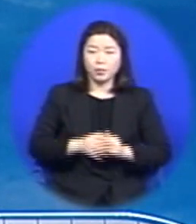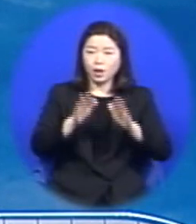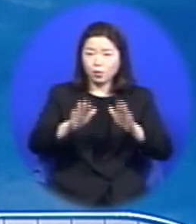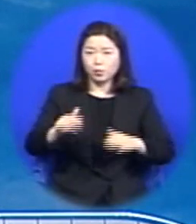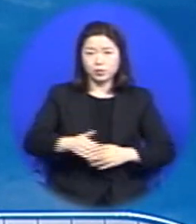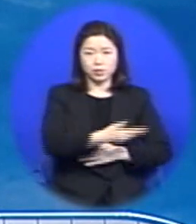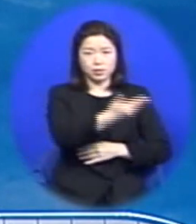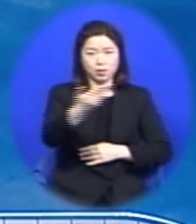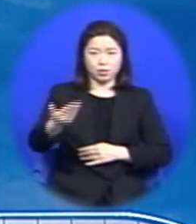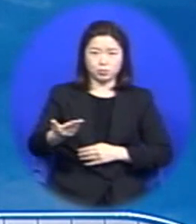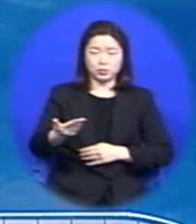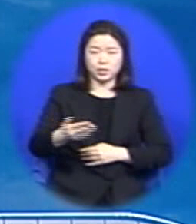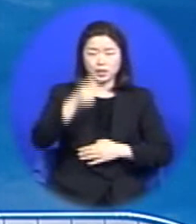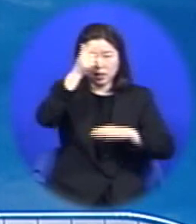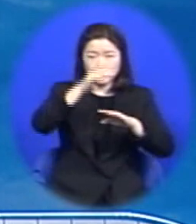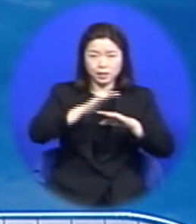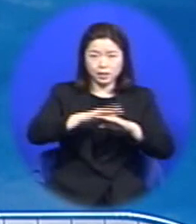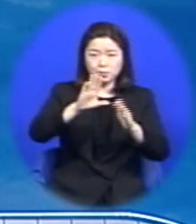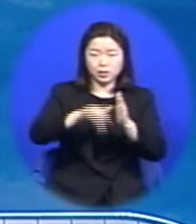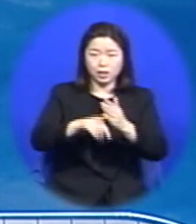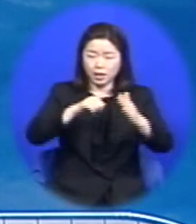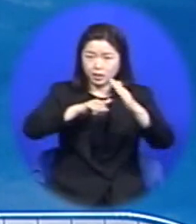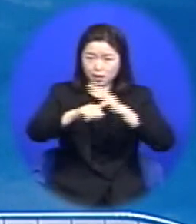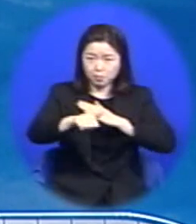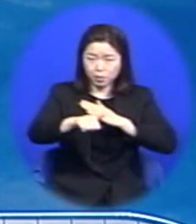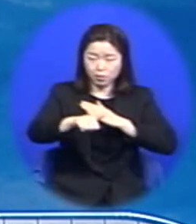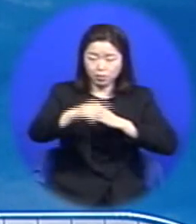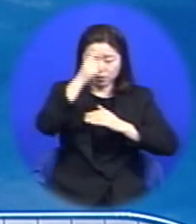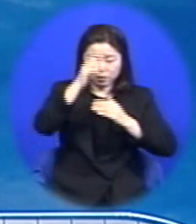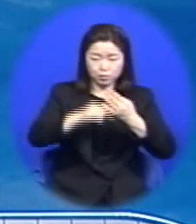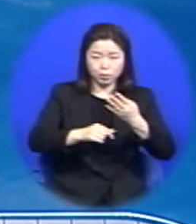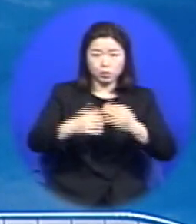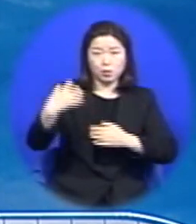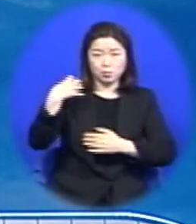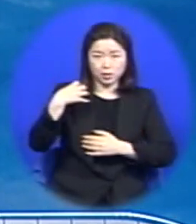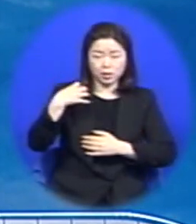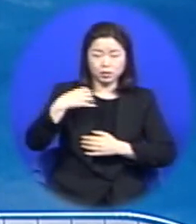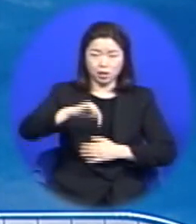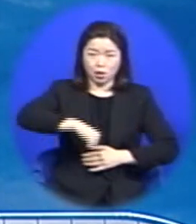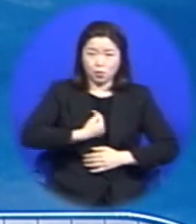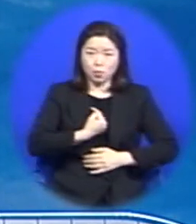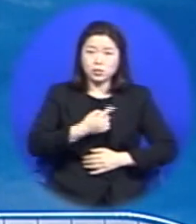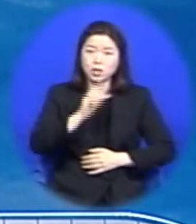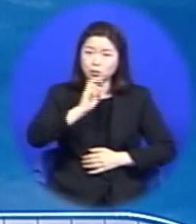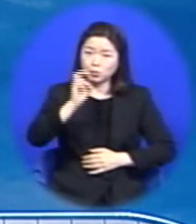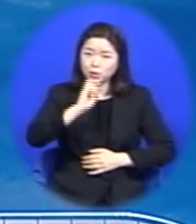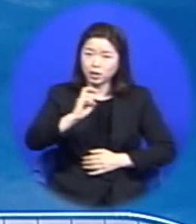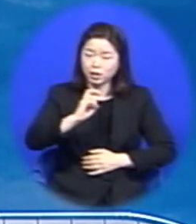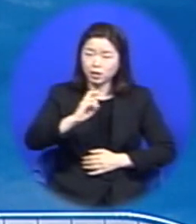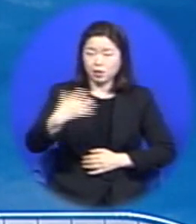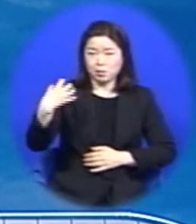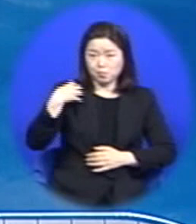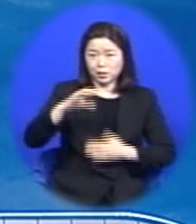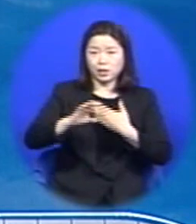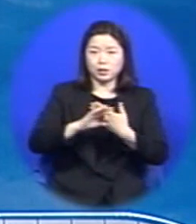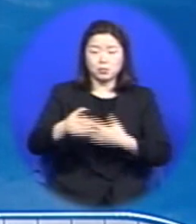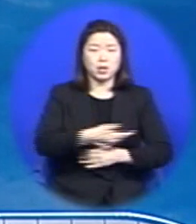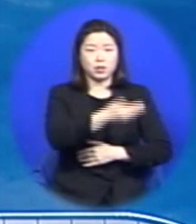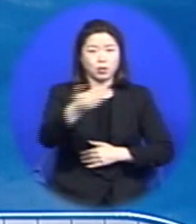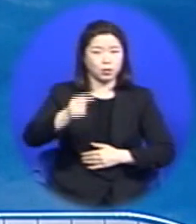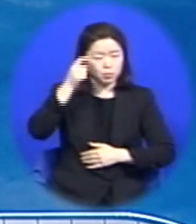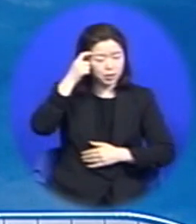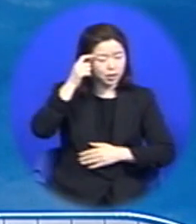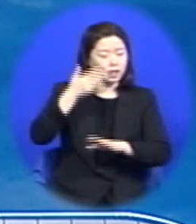오늘 여러분들이 예배 때 대표기도 순서를 맡았거나 독창을 부르기로 했다거나 그렇다면 틀림없이 여러분들의 생각은